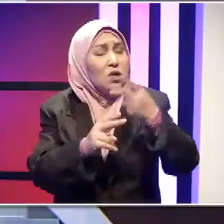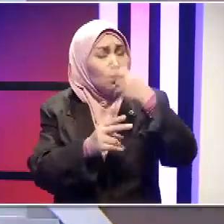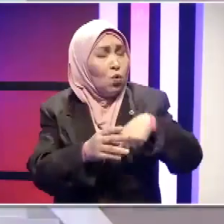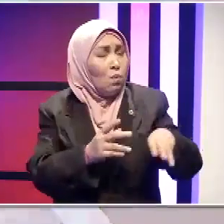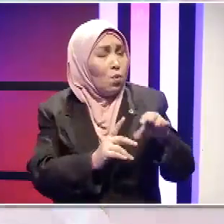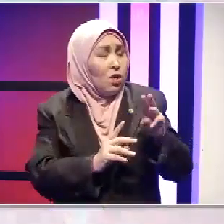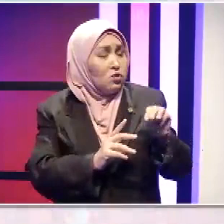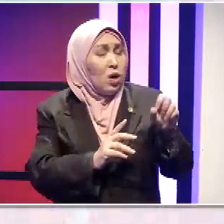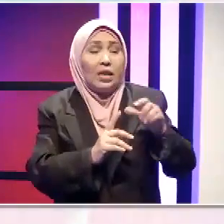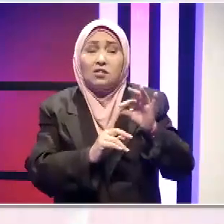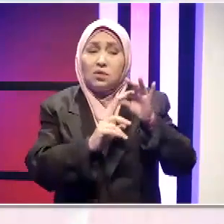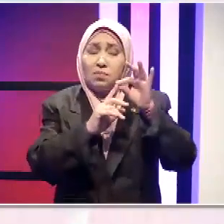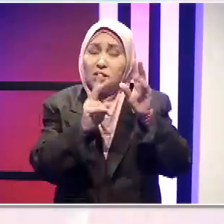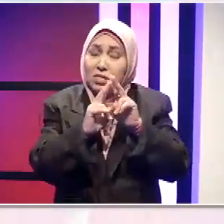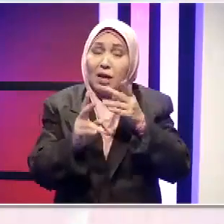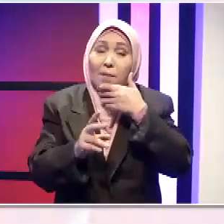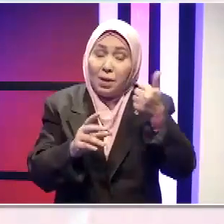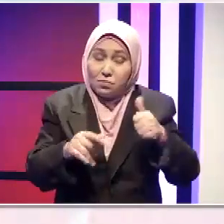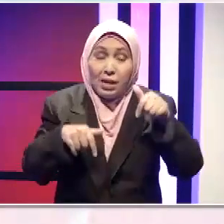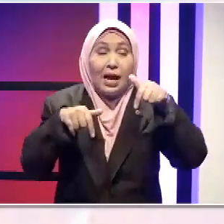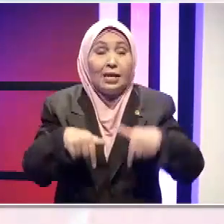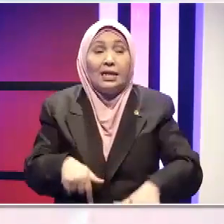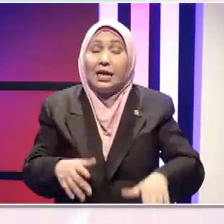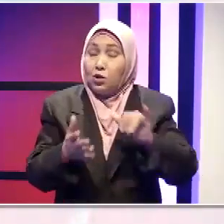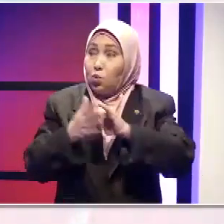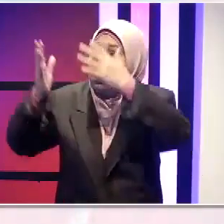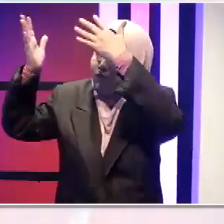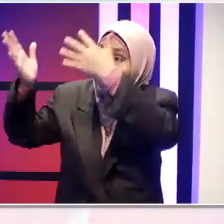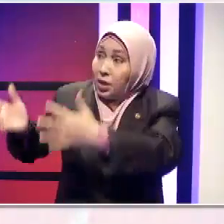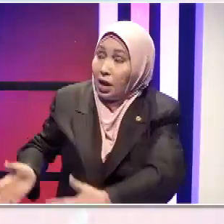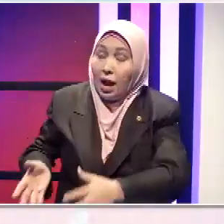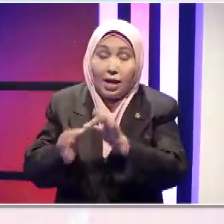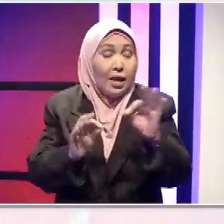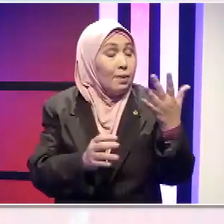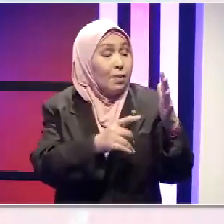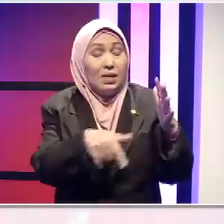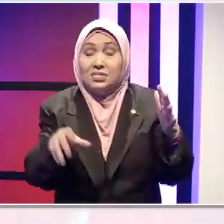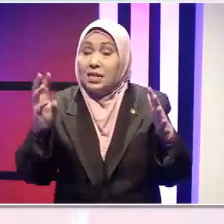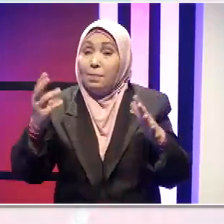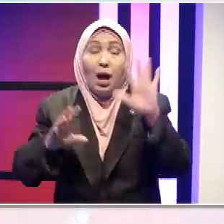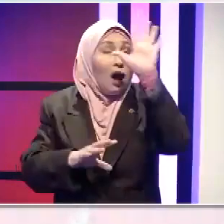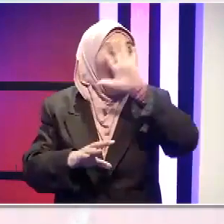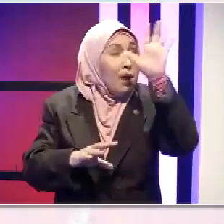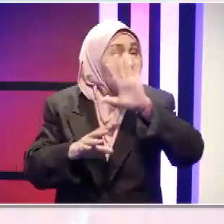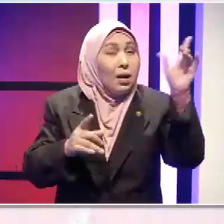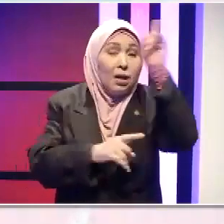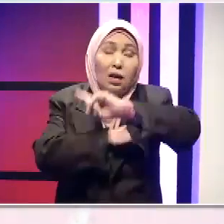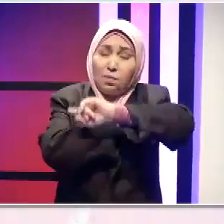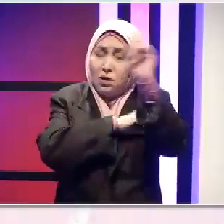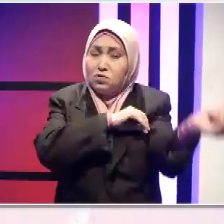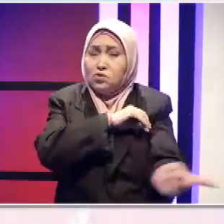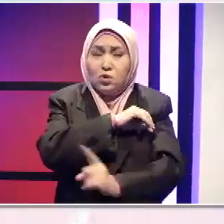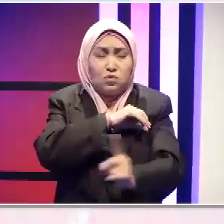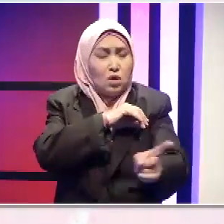istimewa yang amat menarik pada Hai yaitu daripada ayat yang ke-15 hingga 16 gambaran hari penyiksaan Ya Allah